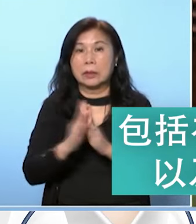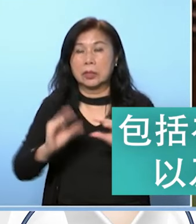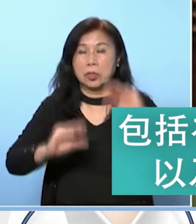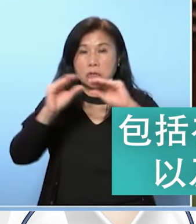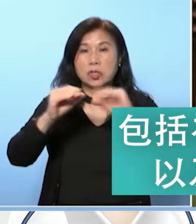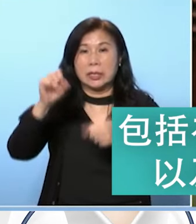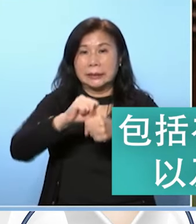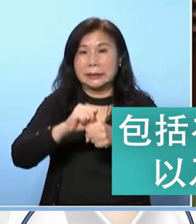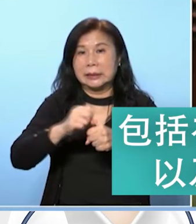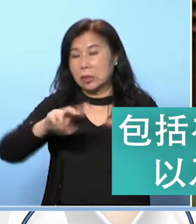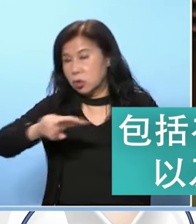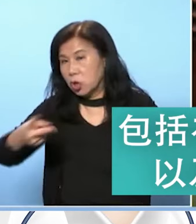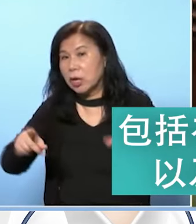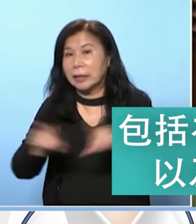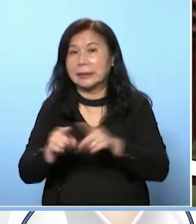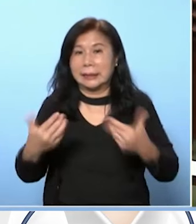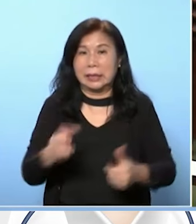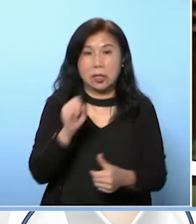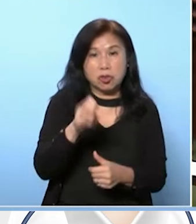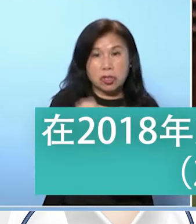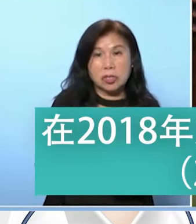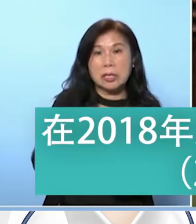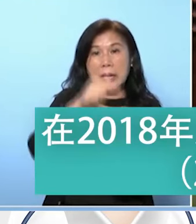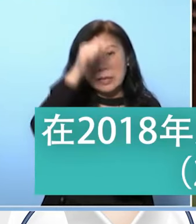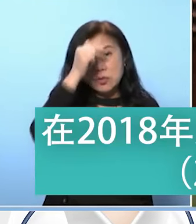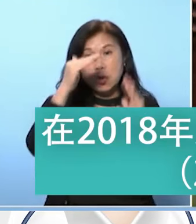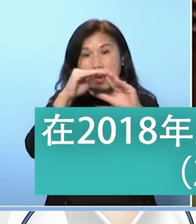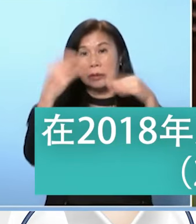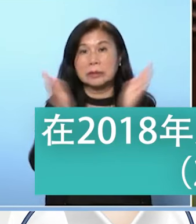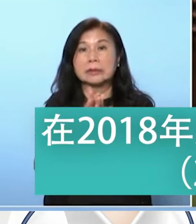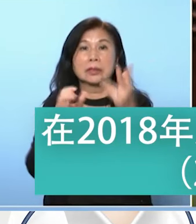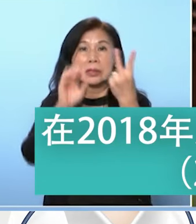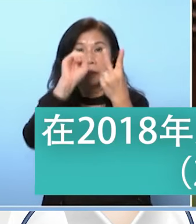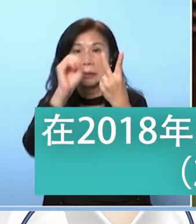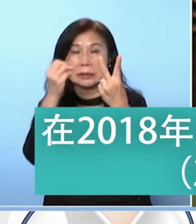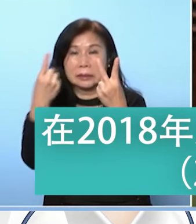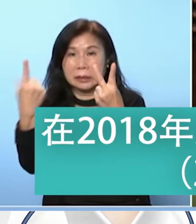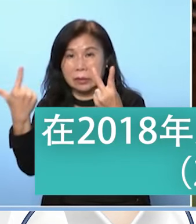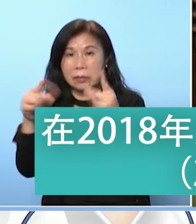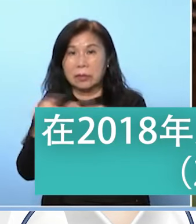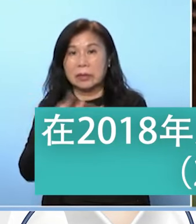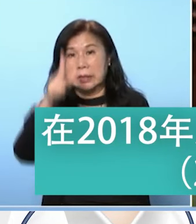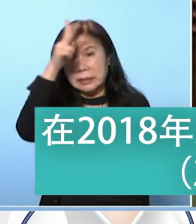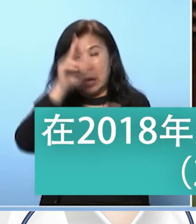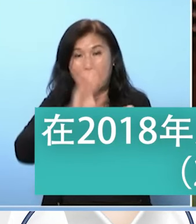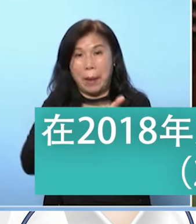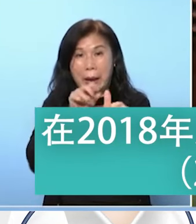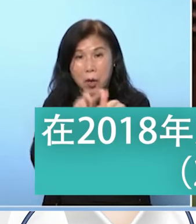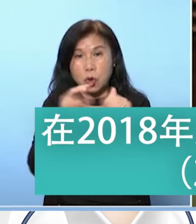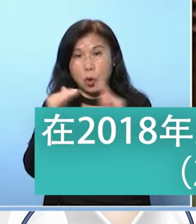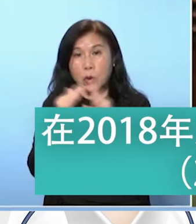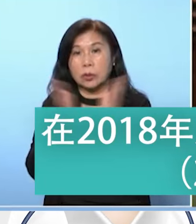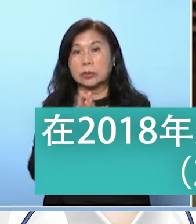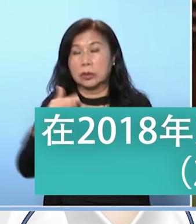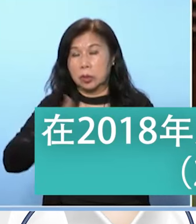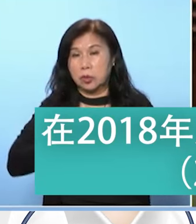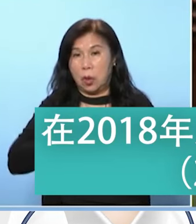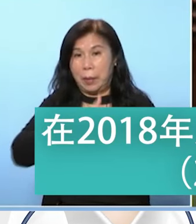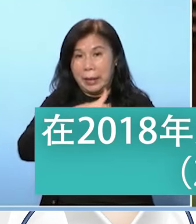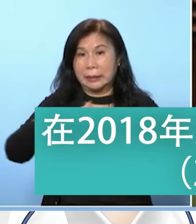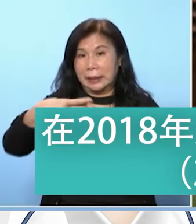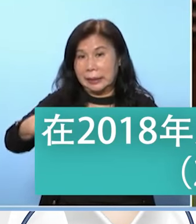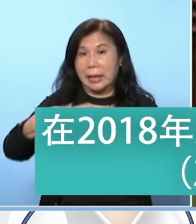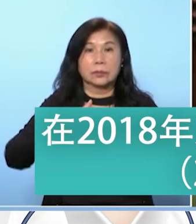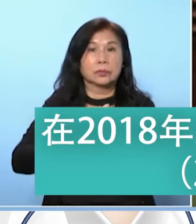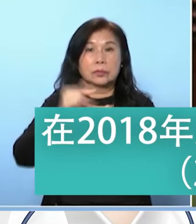建11間現有的醫院。在2018年又宣布邀請醫管局籌備第二個十年，